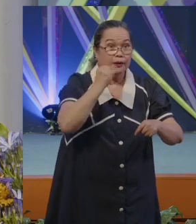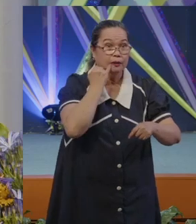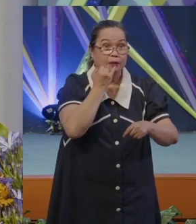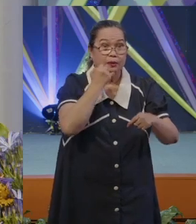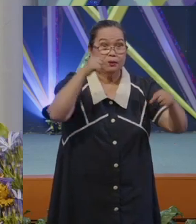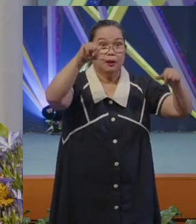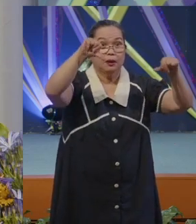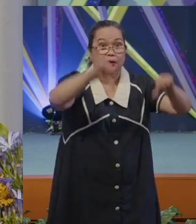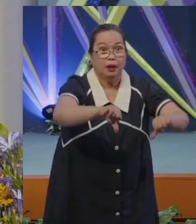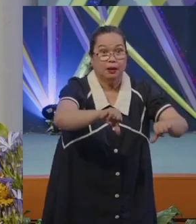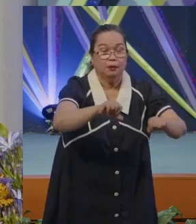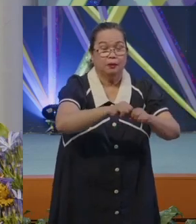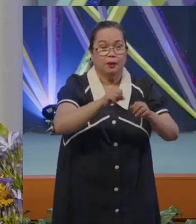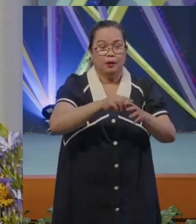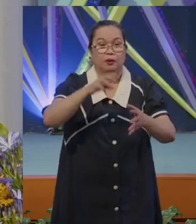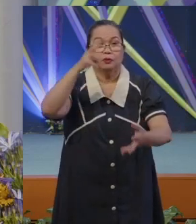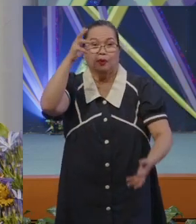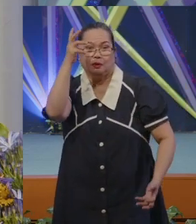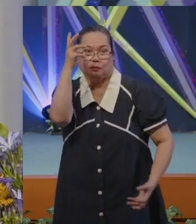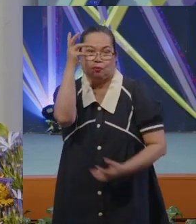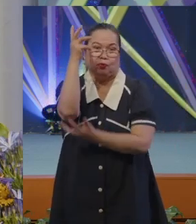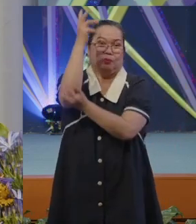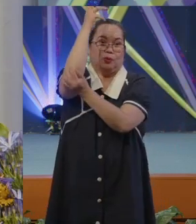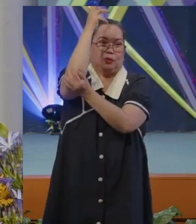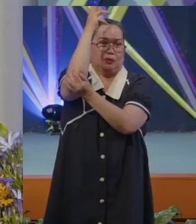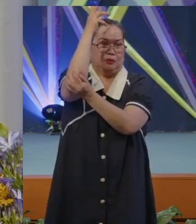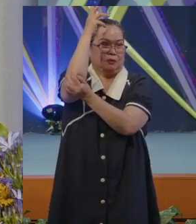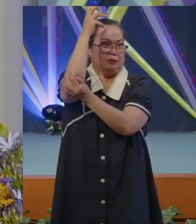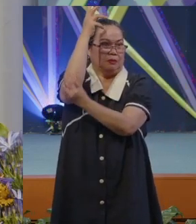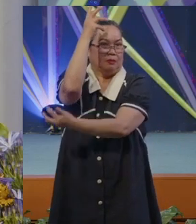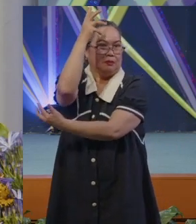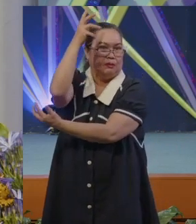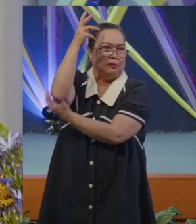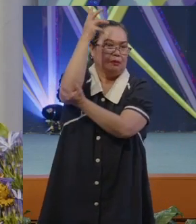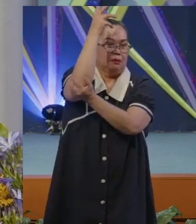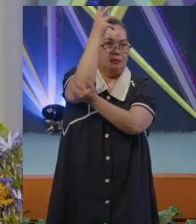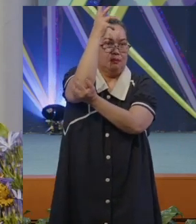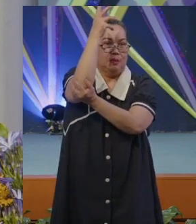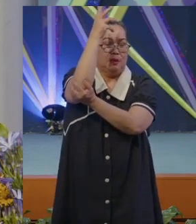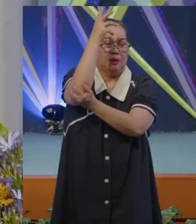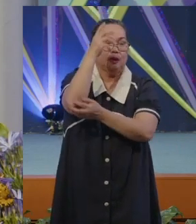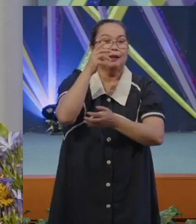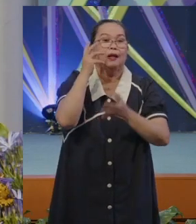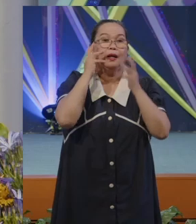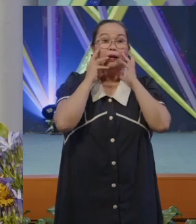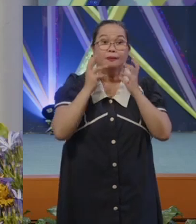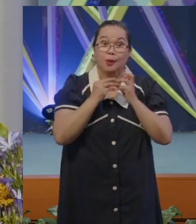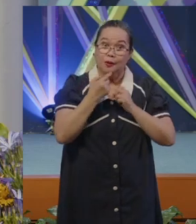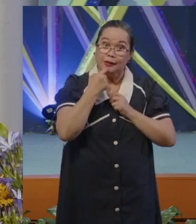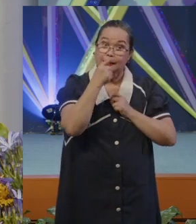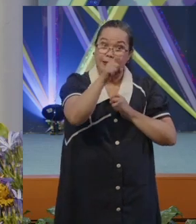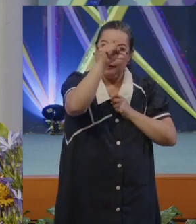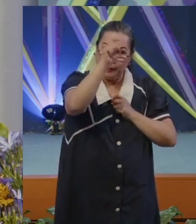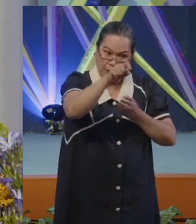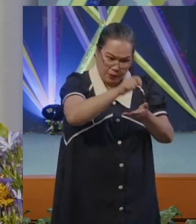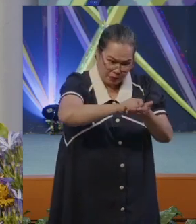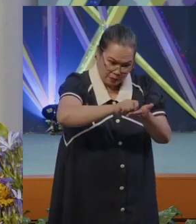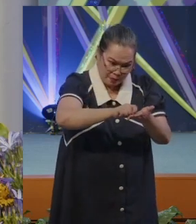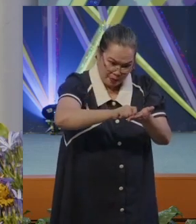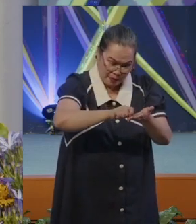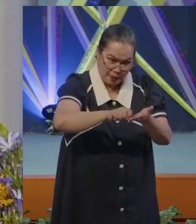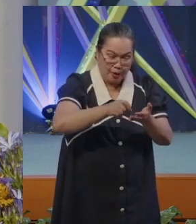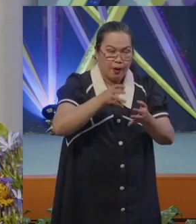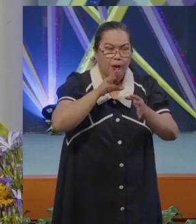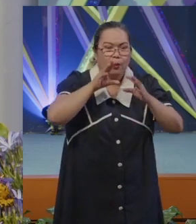nagwagi. Sabi sa Exodus 17:14, sabi ng Panginoon kay Moses, "Write this as a memorial in a book and recite it